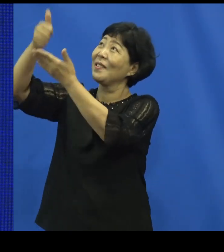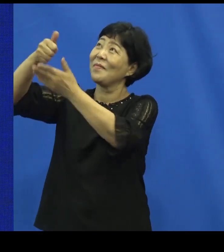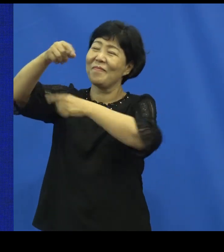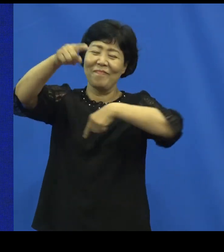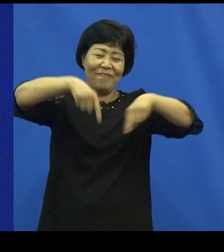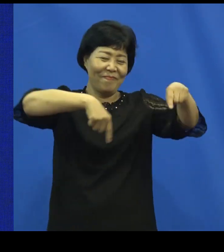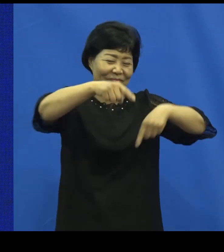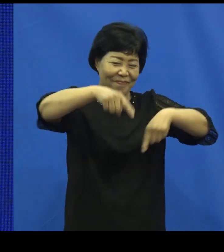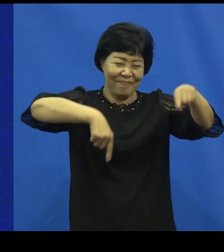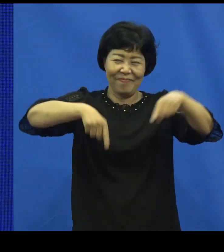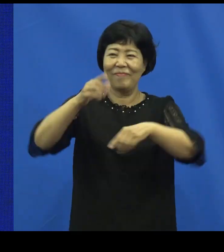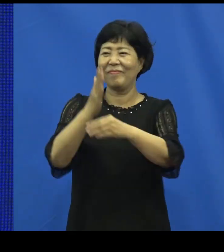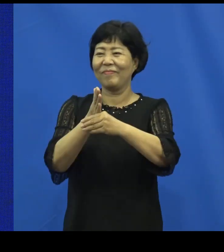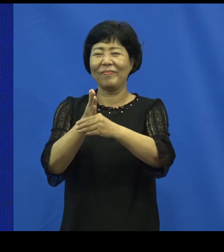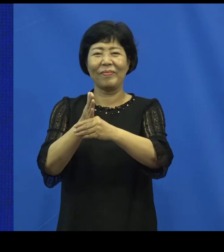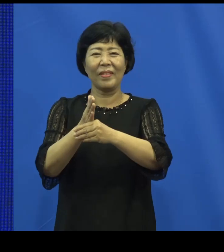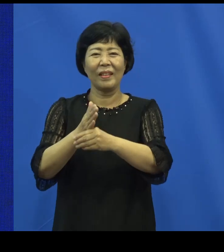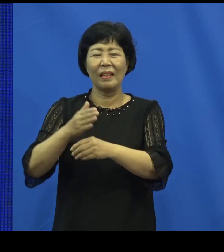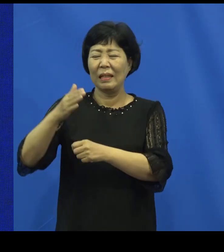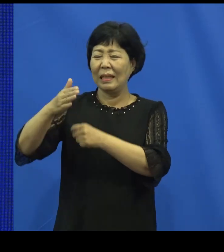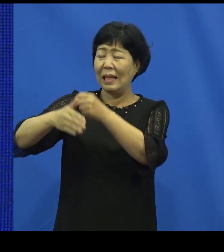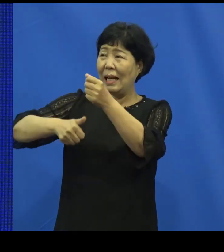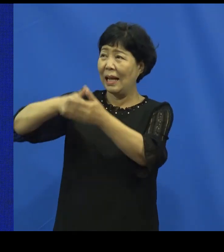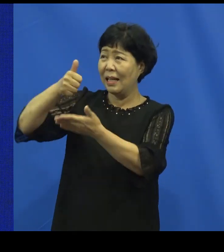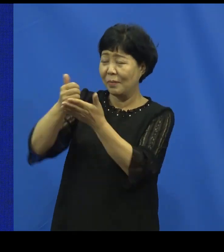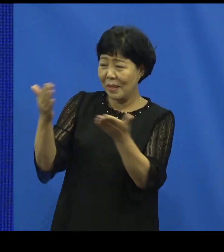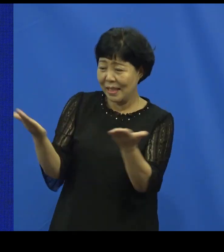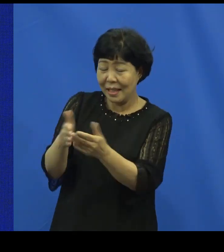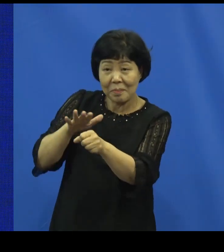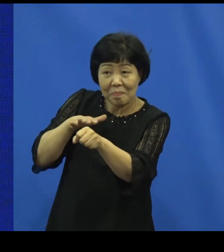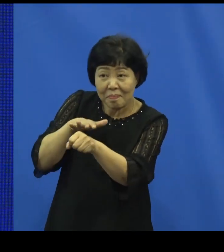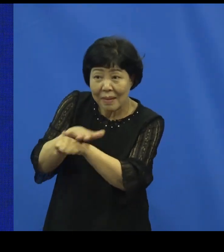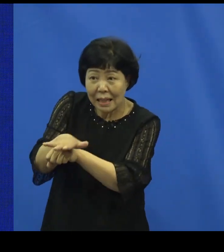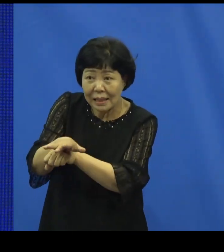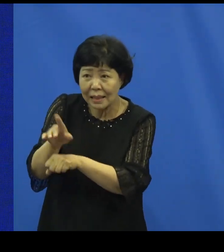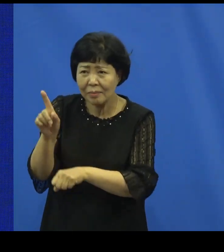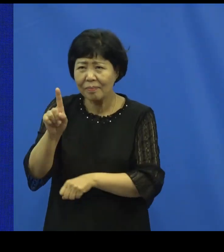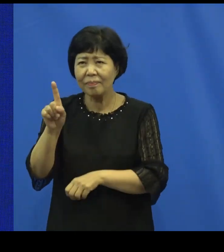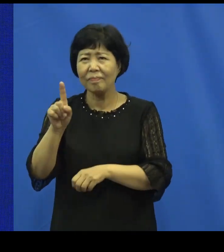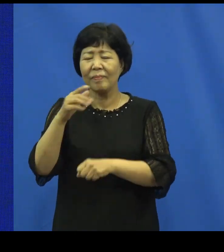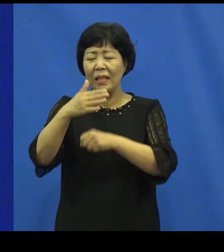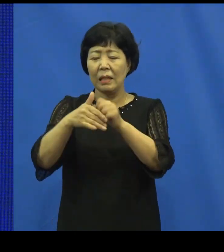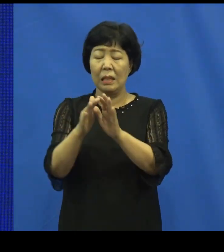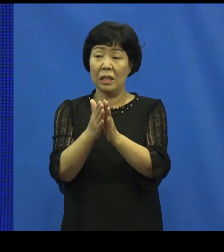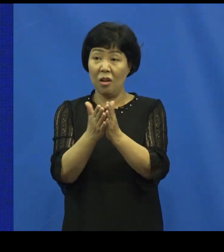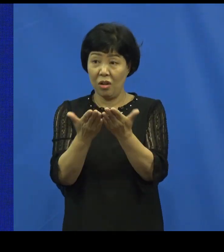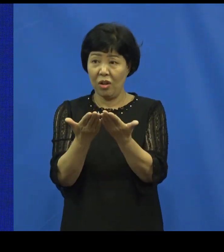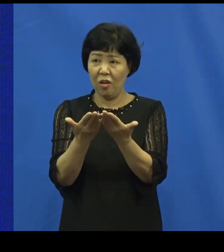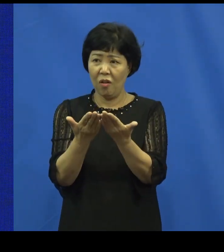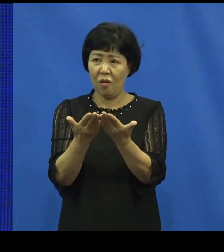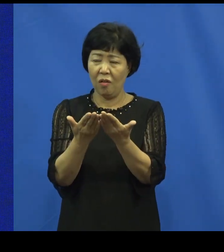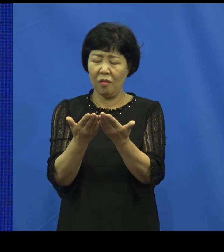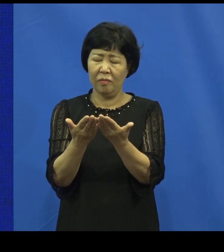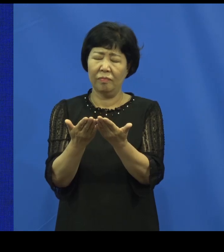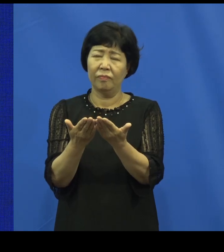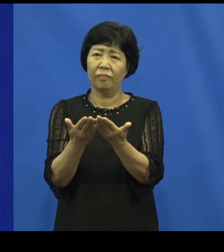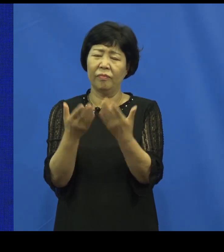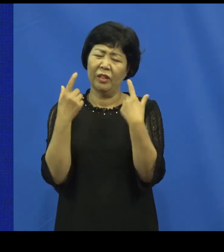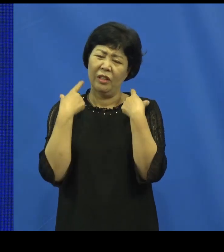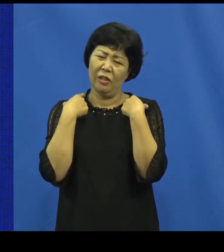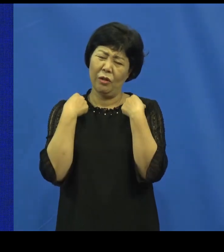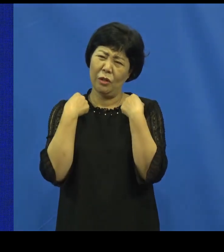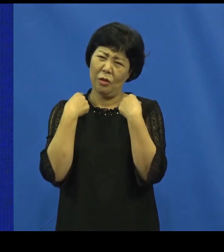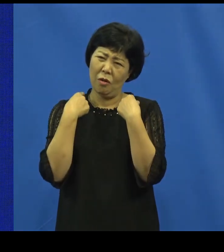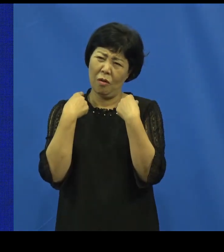계시는 것입니다. 하나님이 일하는 방식은 언제나 성경을 보면 동일하게 우리에게 주는 메시지가 있는 게